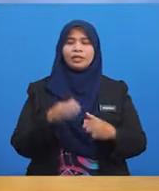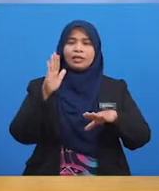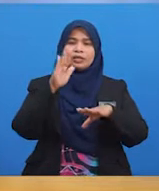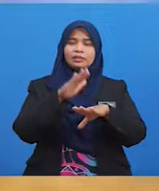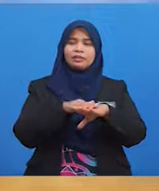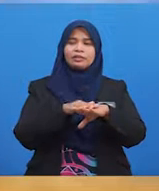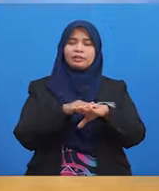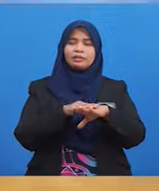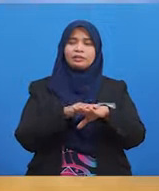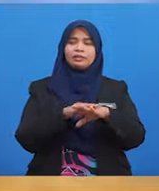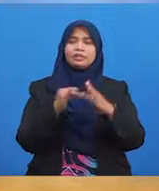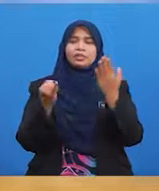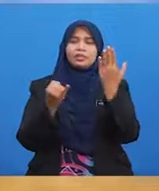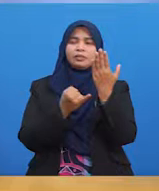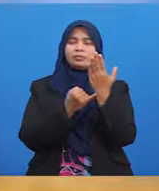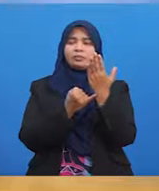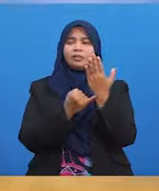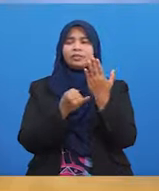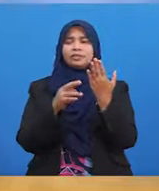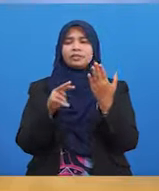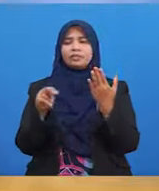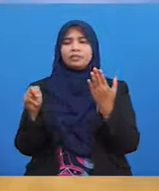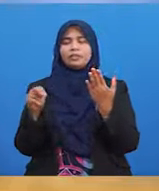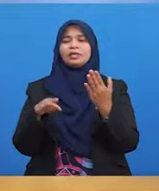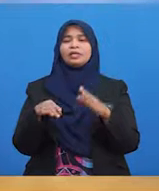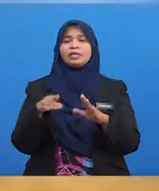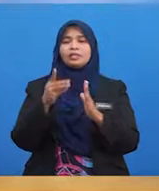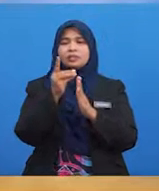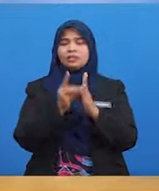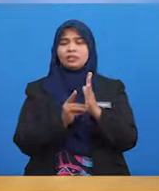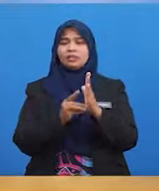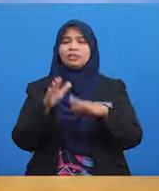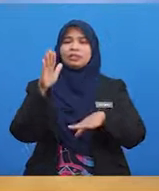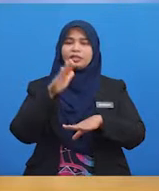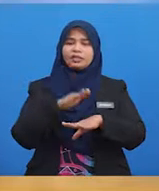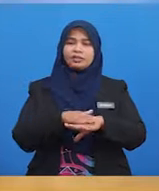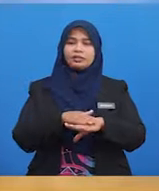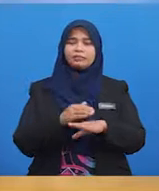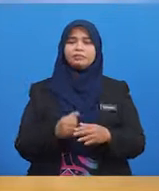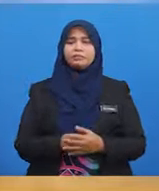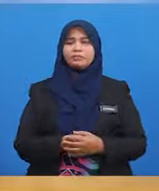Atas. Imbuhannya di atas.